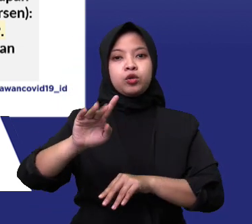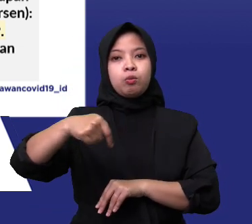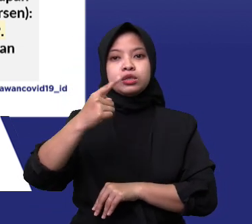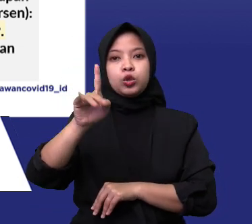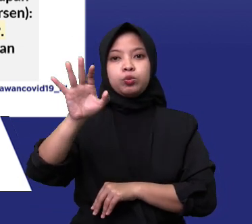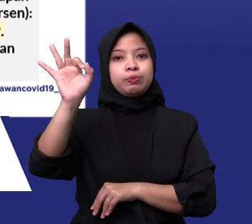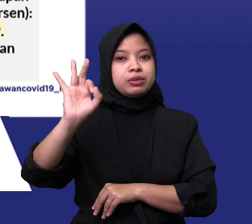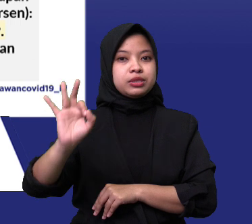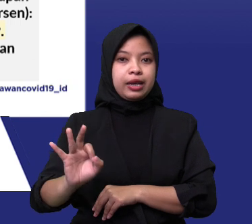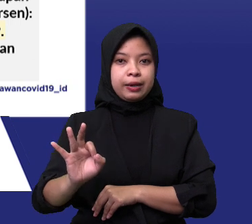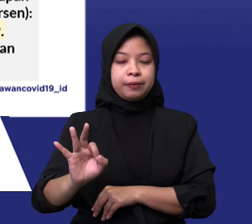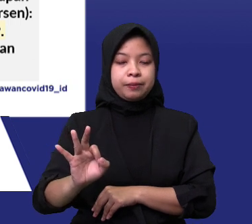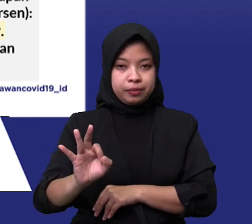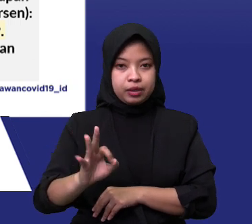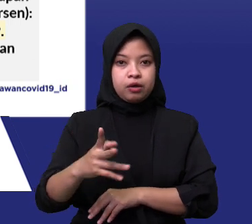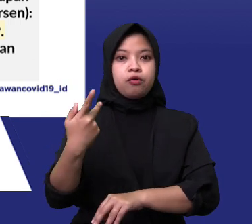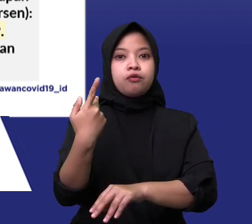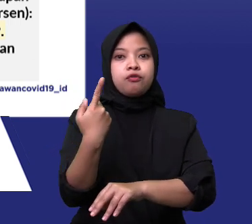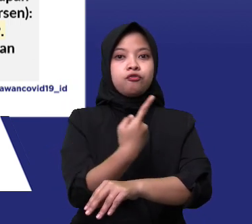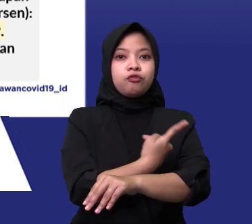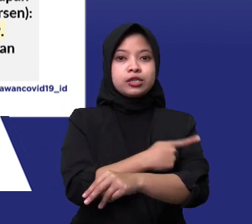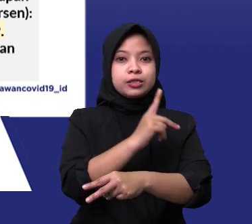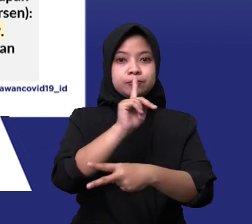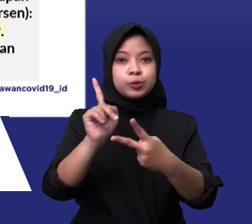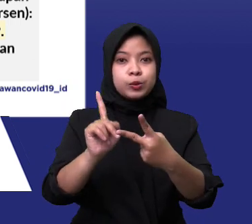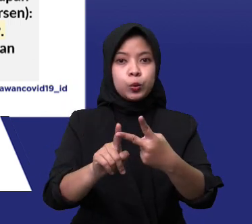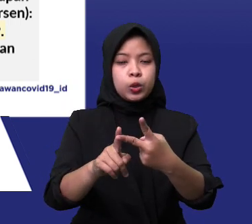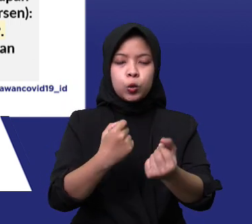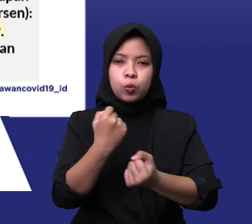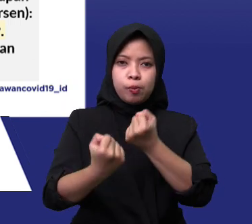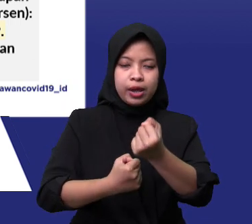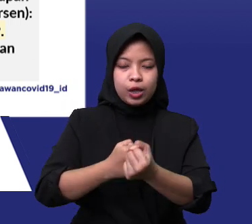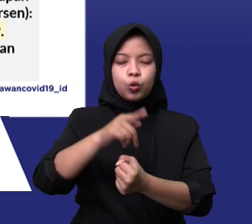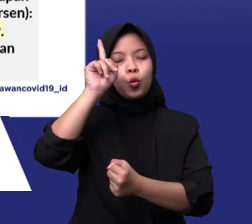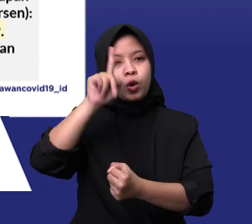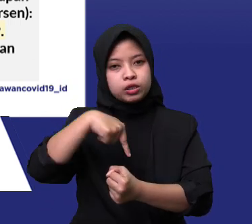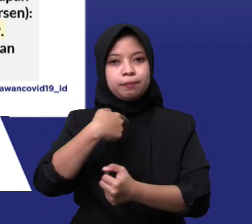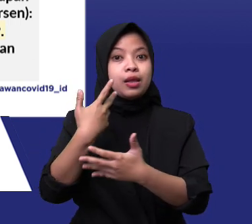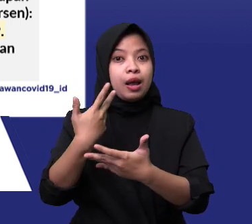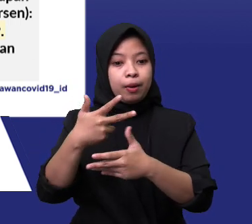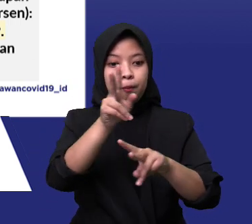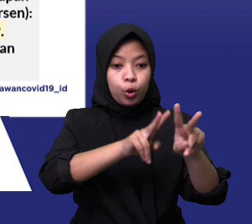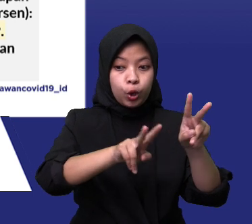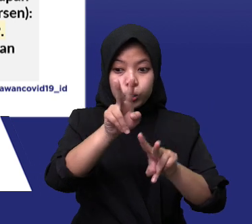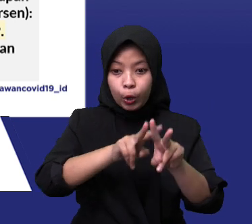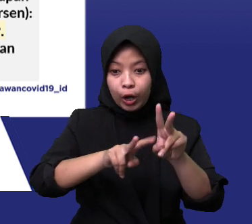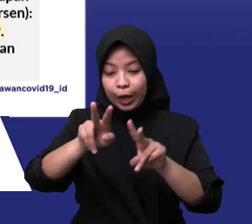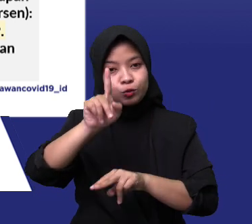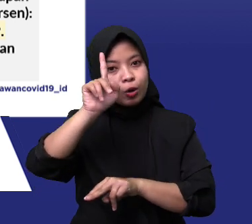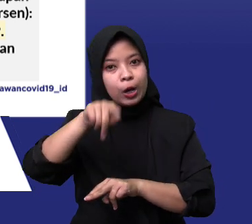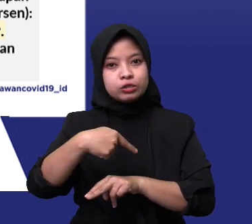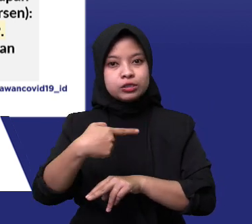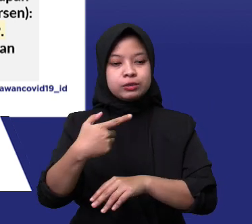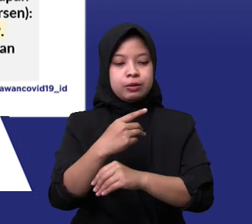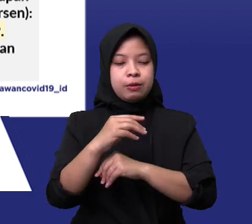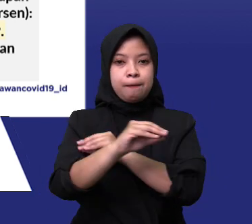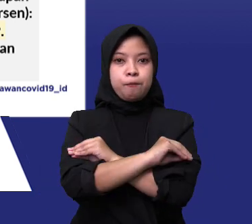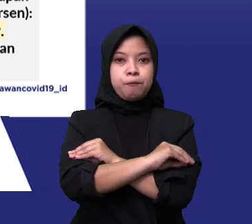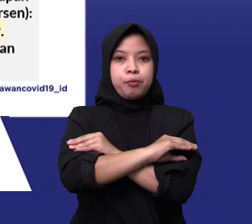64,1%. Upaya peningkatan cakupan vaksinasi ini perlu dibarengi juga dengan monitoring secara berkala antibodi